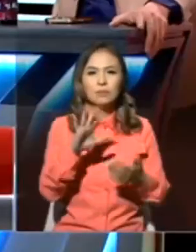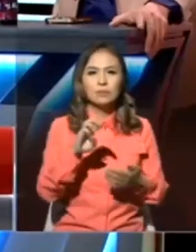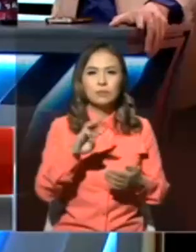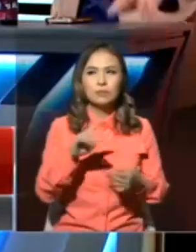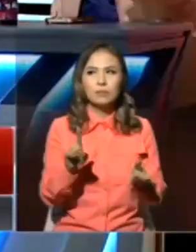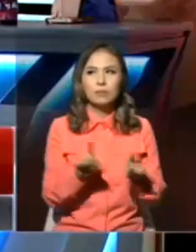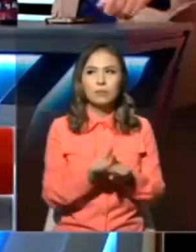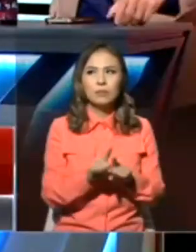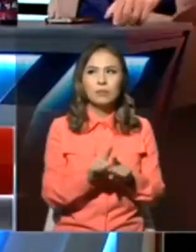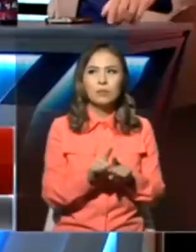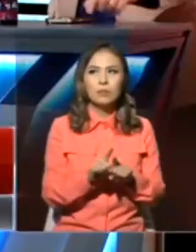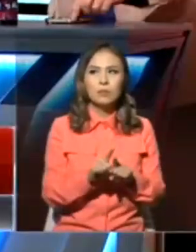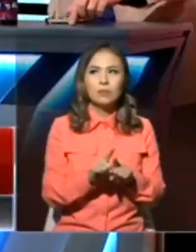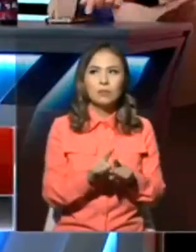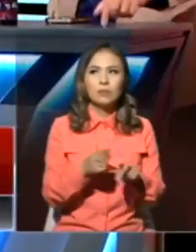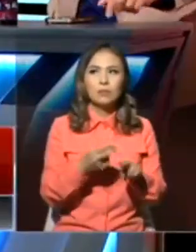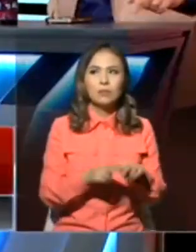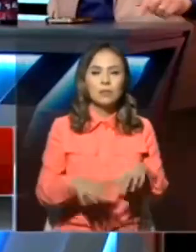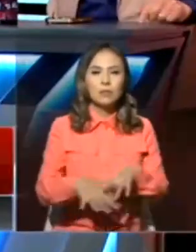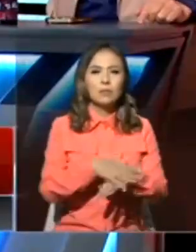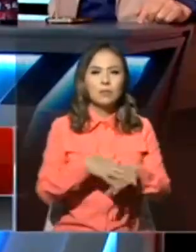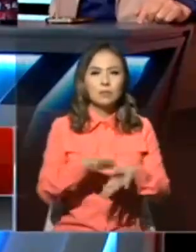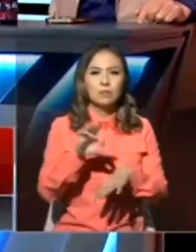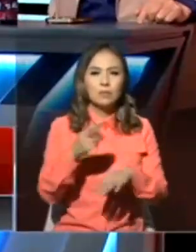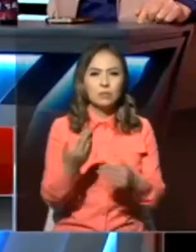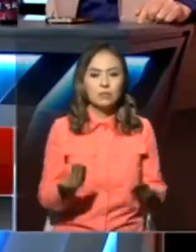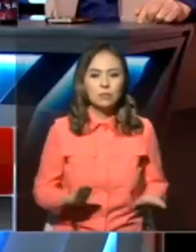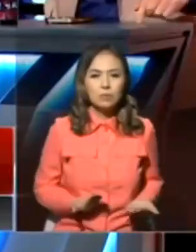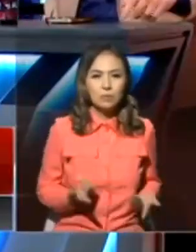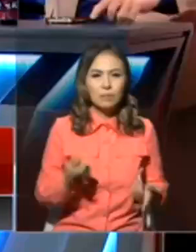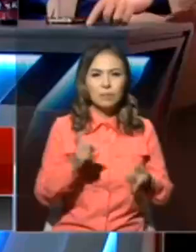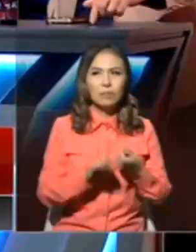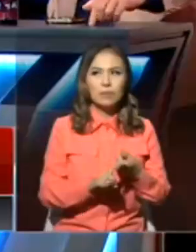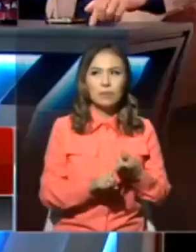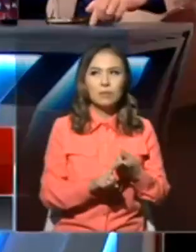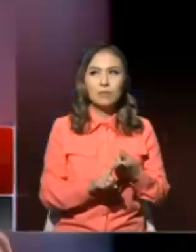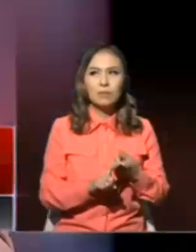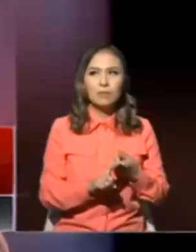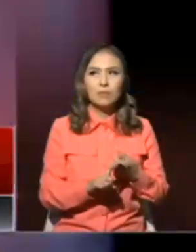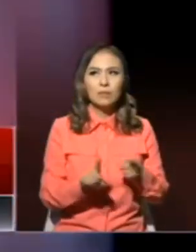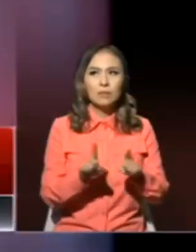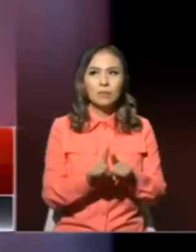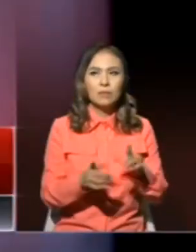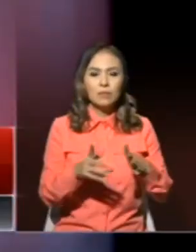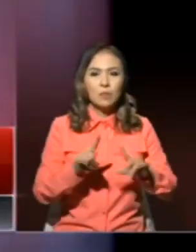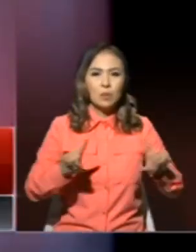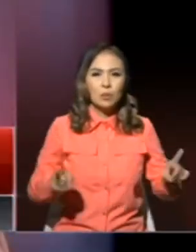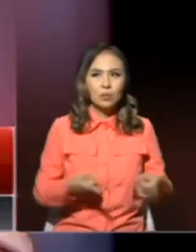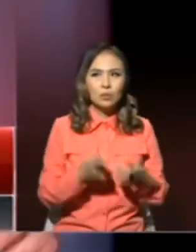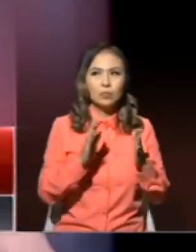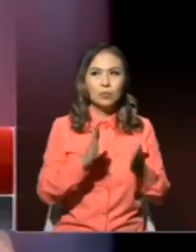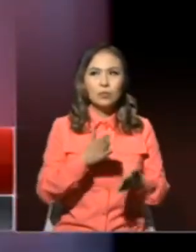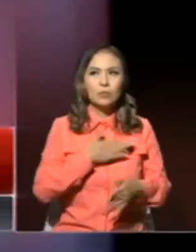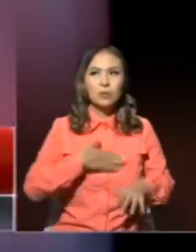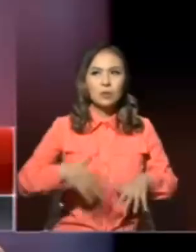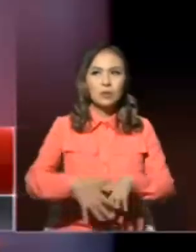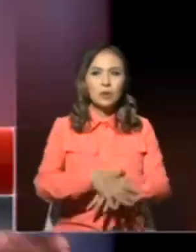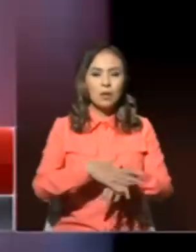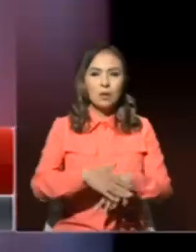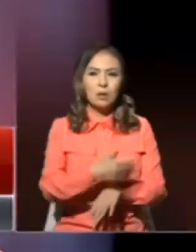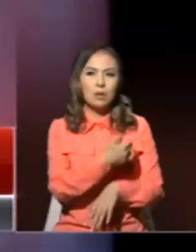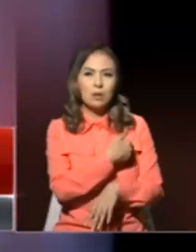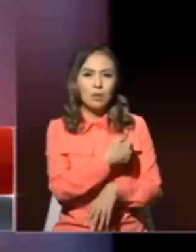соған тамақ іштік деп. Бұның бәрі халықтың әлеуметтік жағдайына байланысты. Халықтың әлеуметтік жағдайы егер көтерілсе, біздің халық қалаулылары